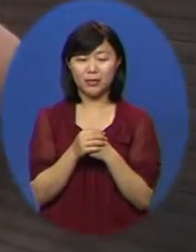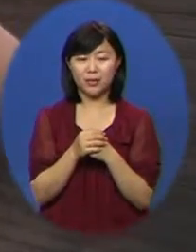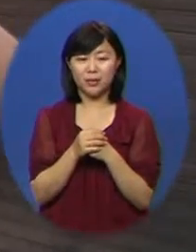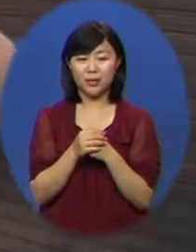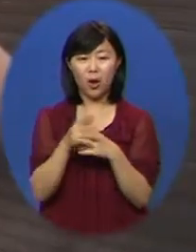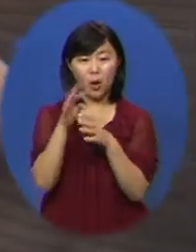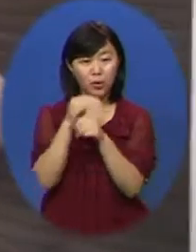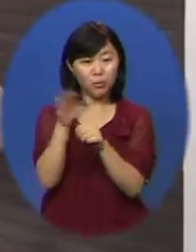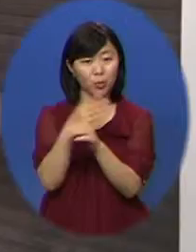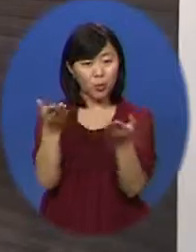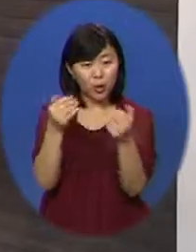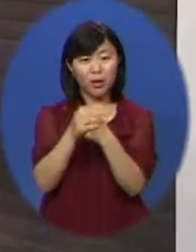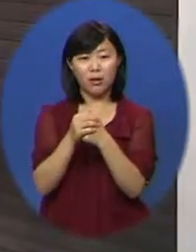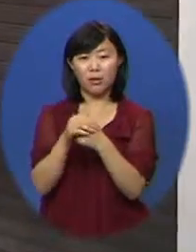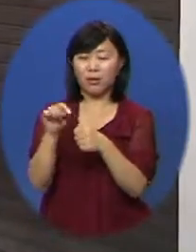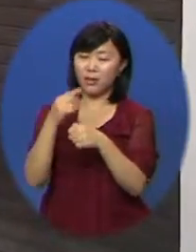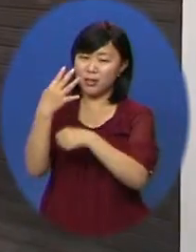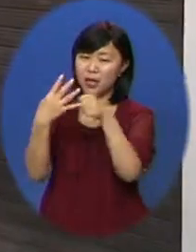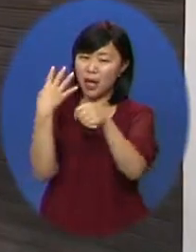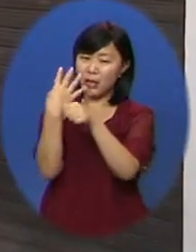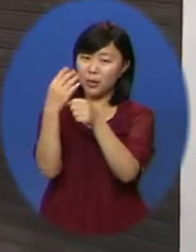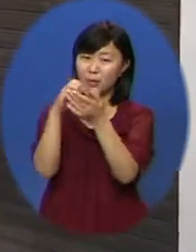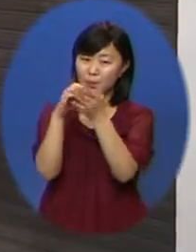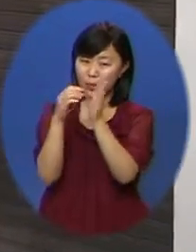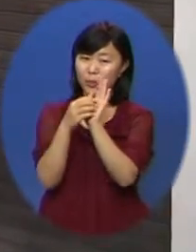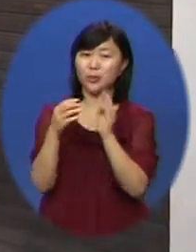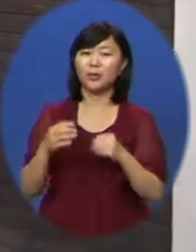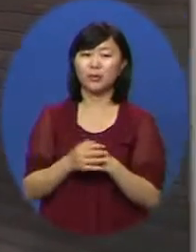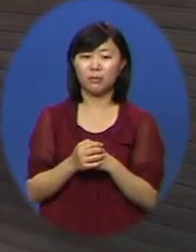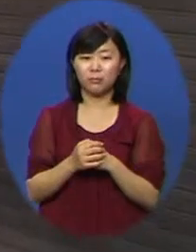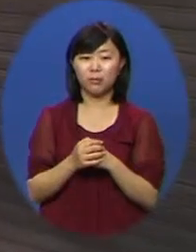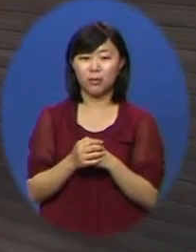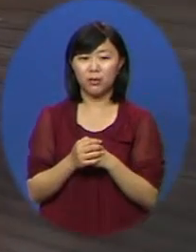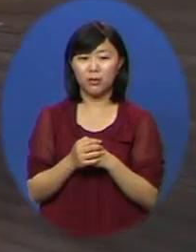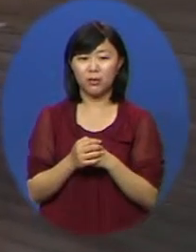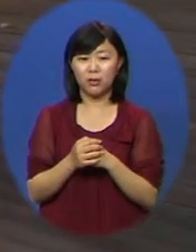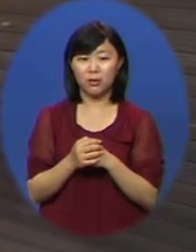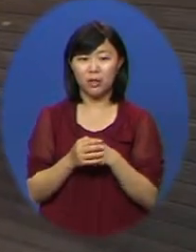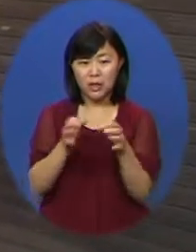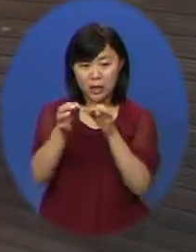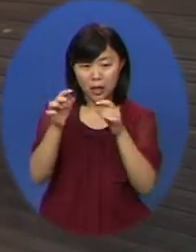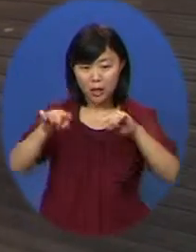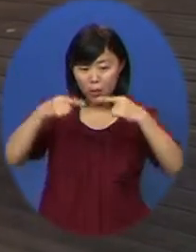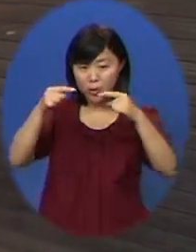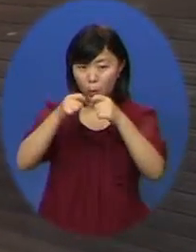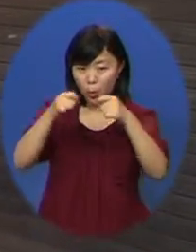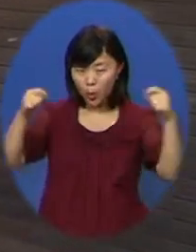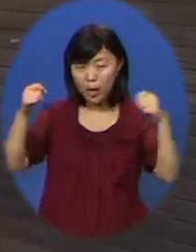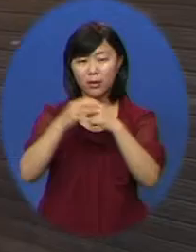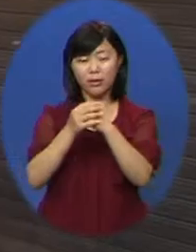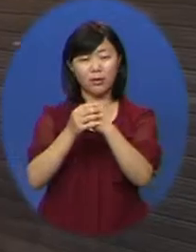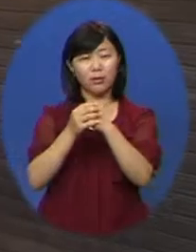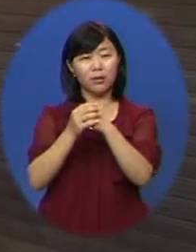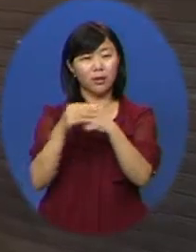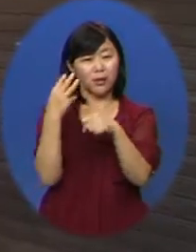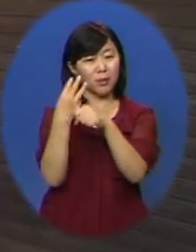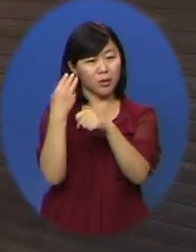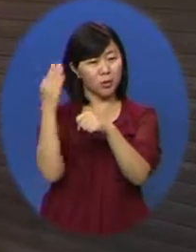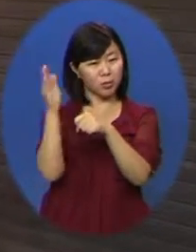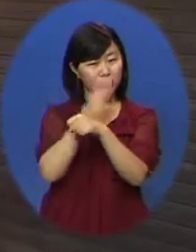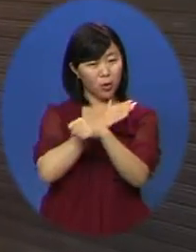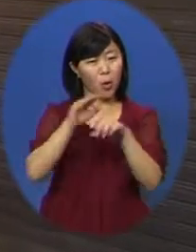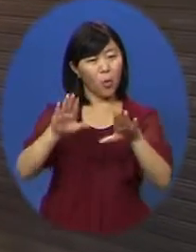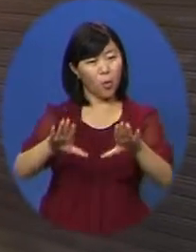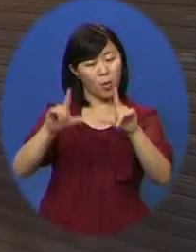언제부터 작업을? 이거 한지 한 4년 정도. 네. 시장을 참여하신 분 꽤 되셨죠? 3년 전부터